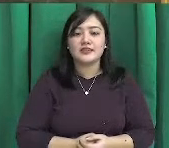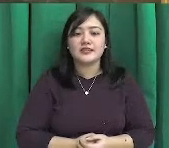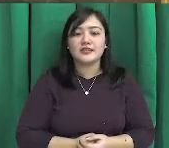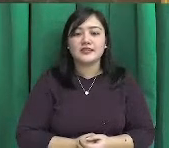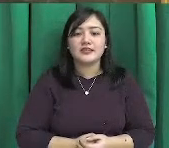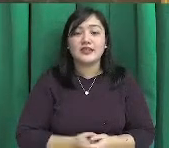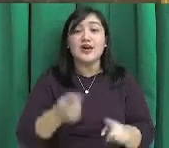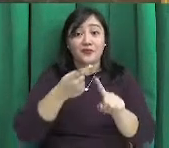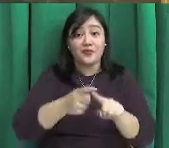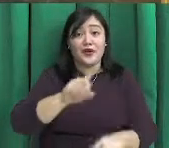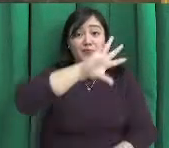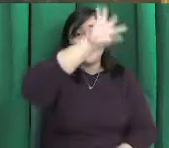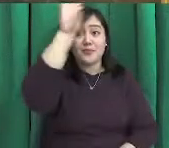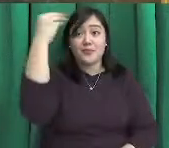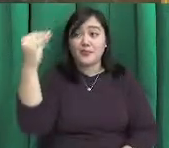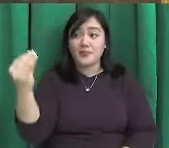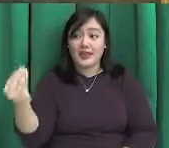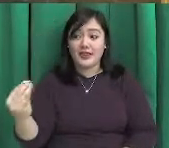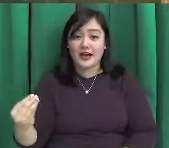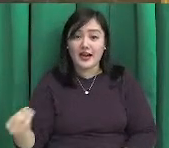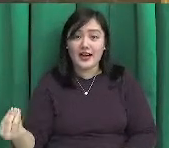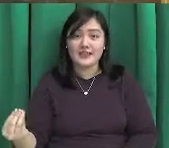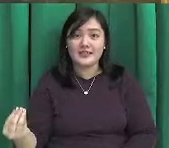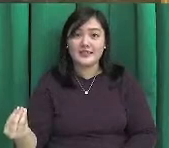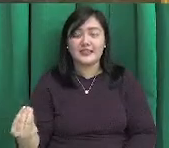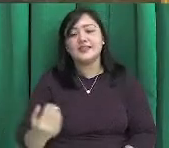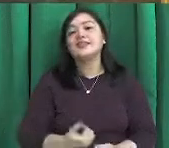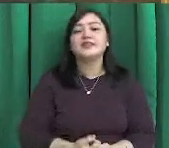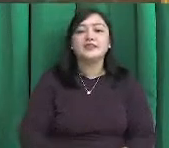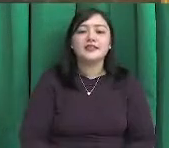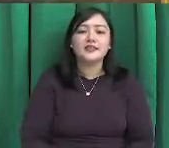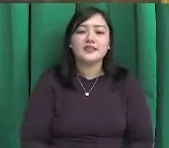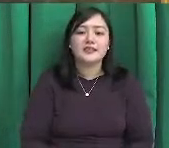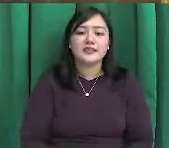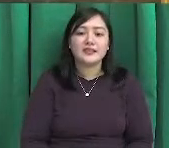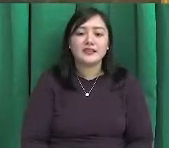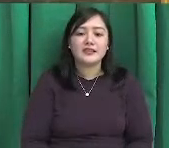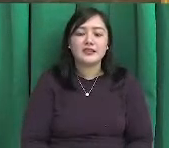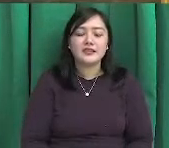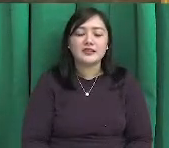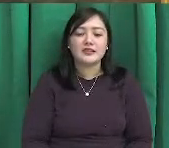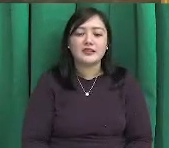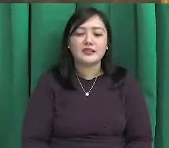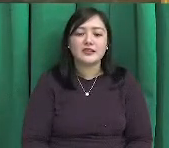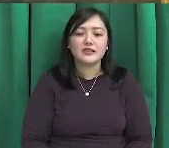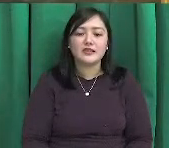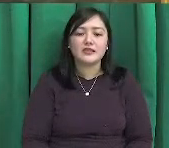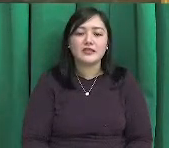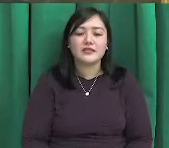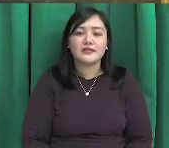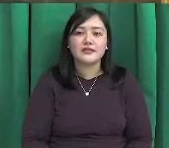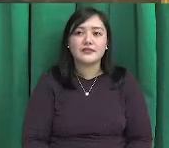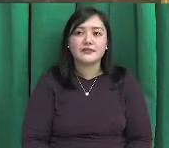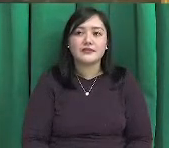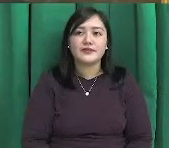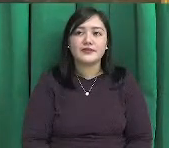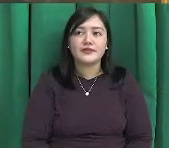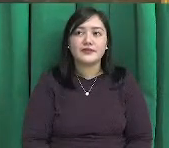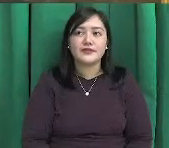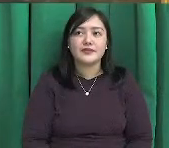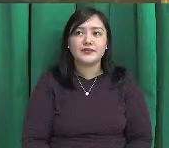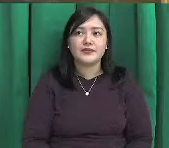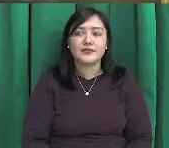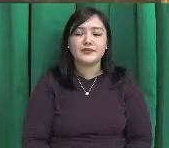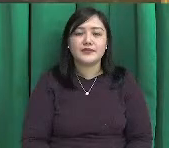Yes, Pastor. Tumanggap po sa kanila Siam nung afternoon nung ano. Hindi ko po kayo marinig nung nag-Google Meet po kami. Kasama po namin